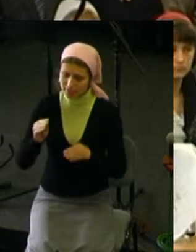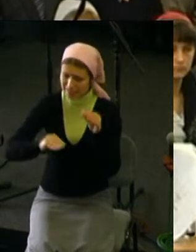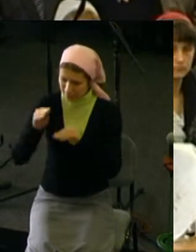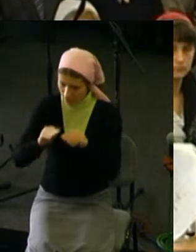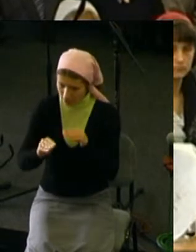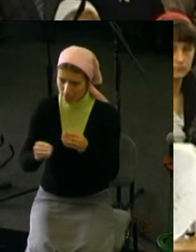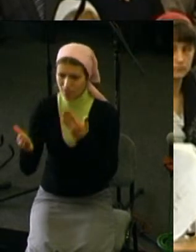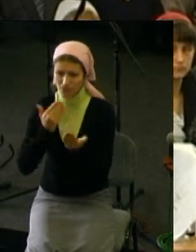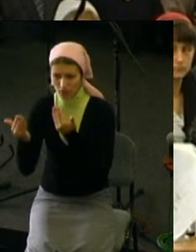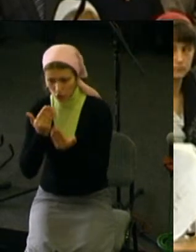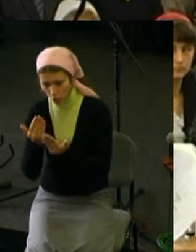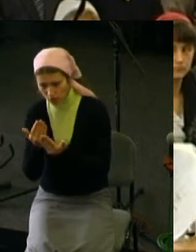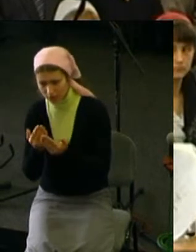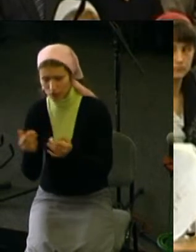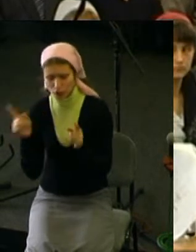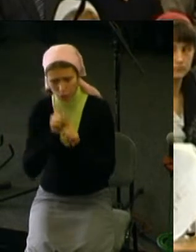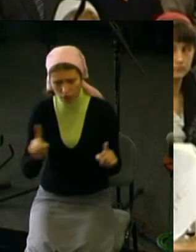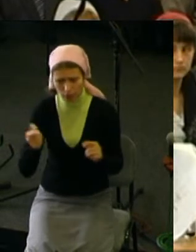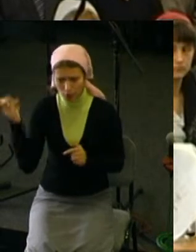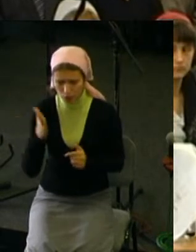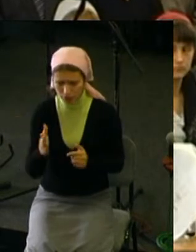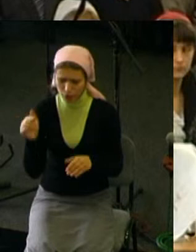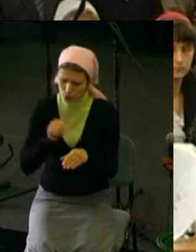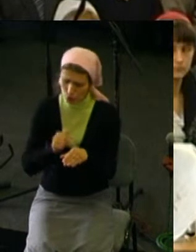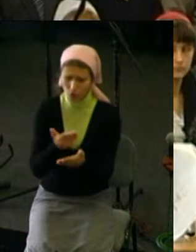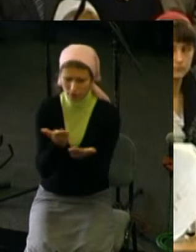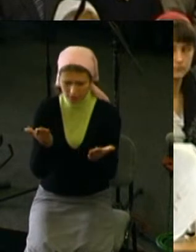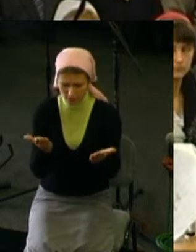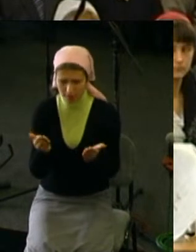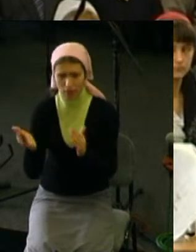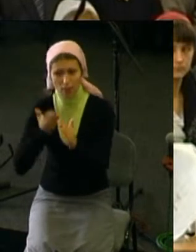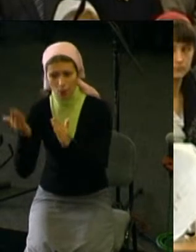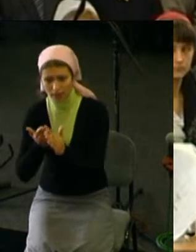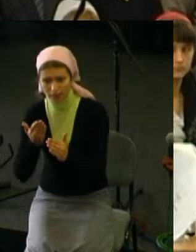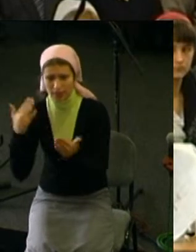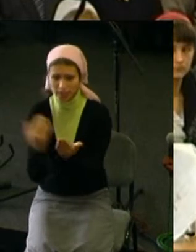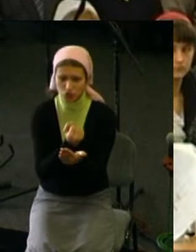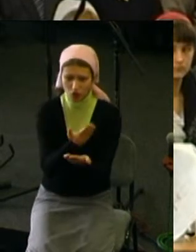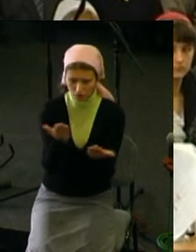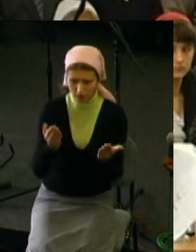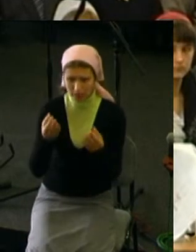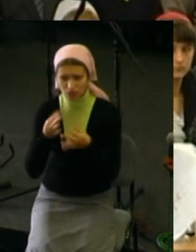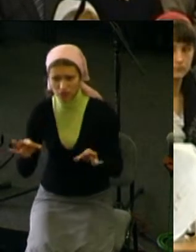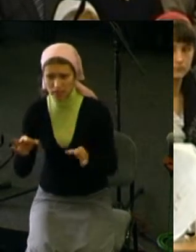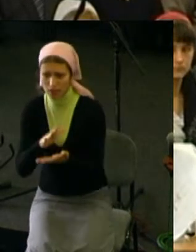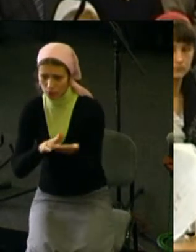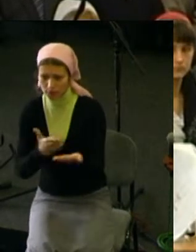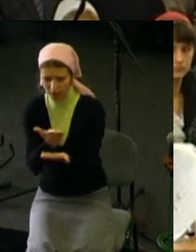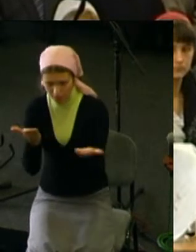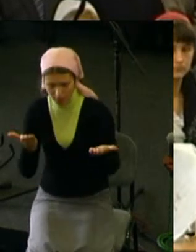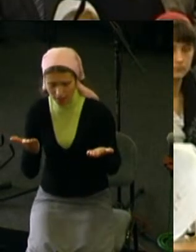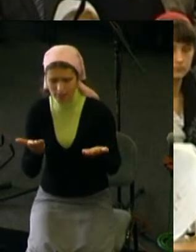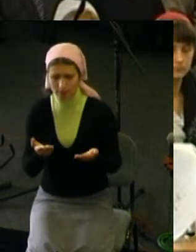відносини сталися вони знаєте якось по-особливому Господь торкнувся нас покликав нас знайшов нас визволи нам